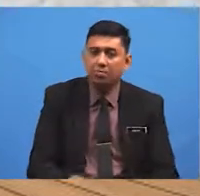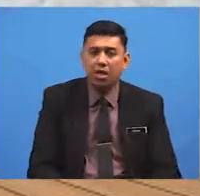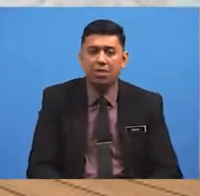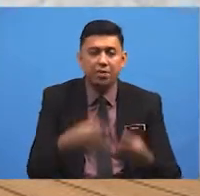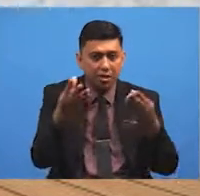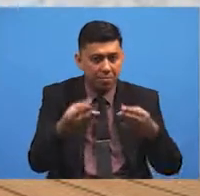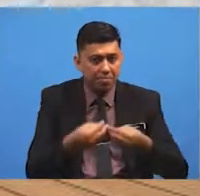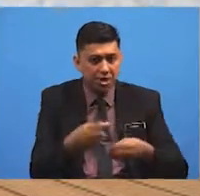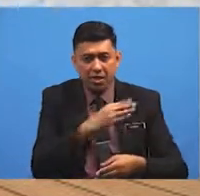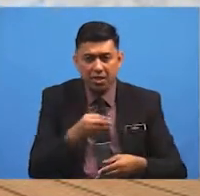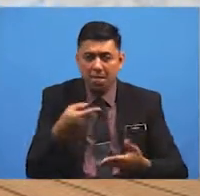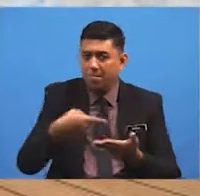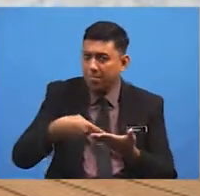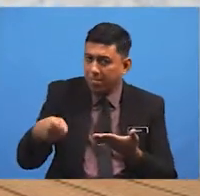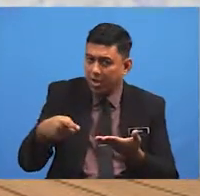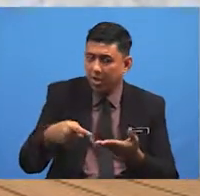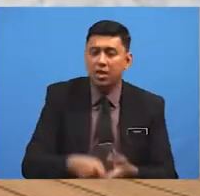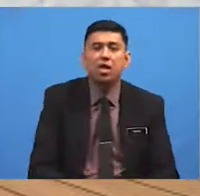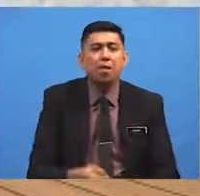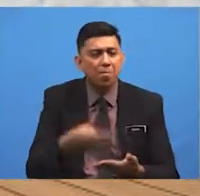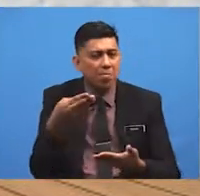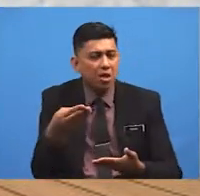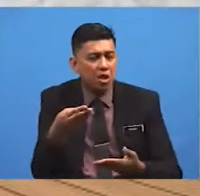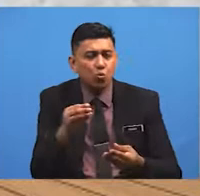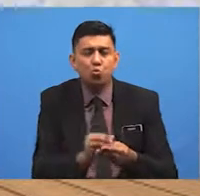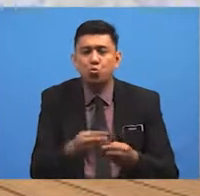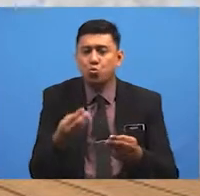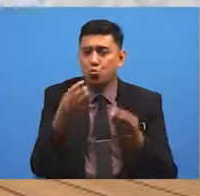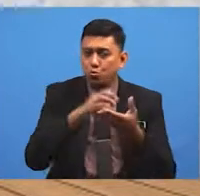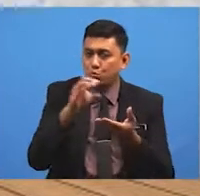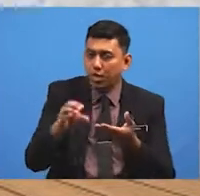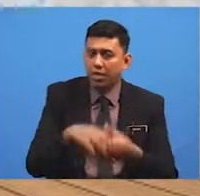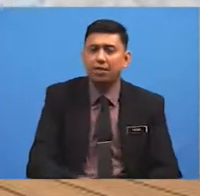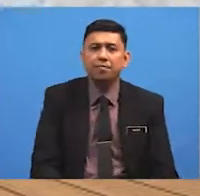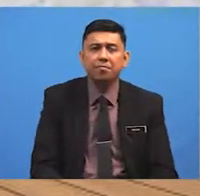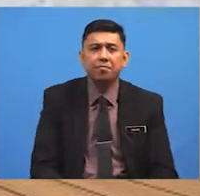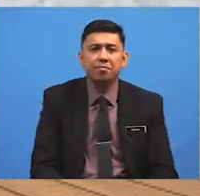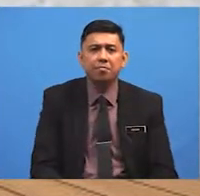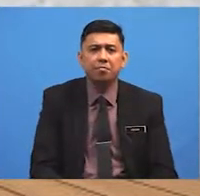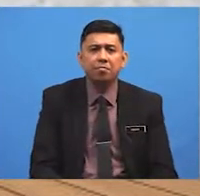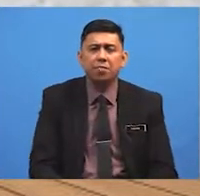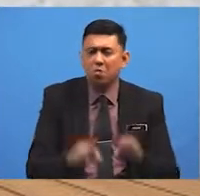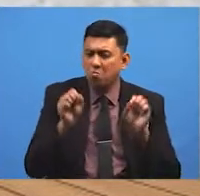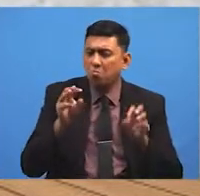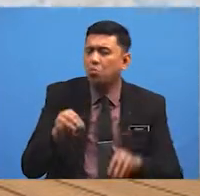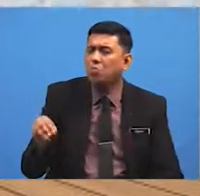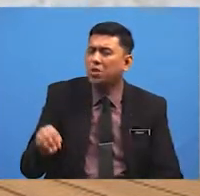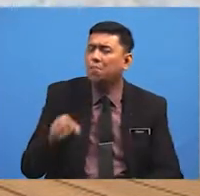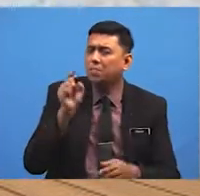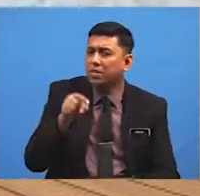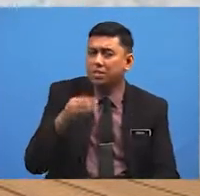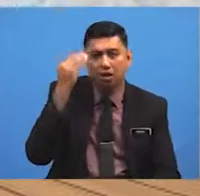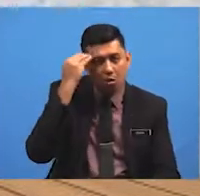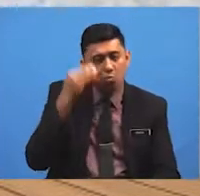penerimaan dan pembayaran tunai aku tahu perbandingannya murid-murid perlu tahu